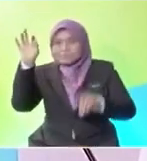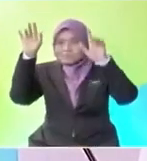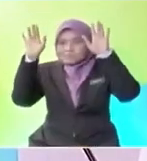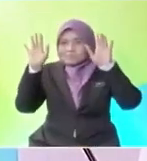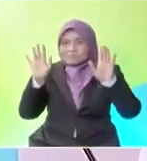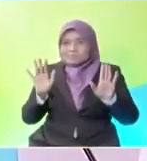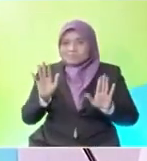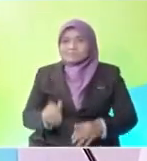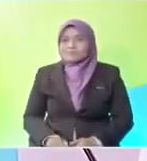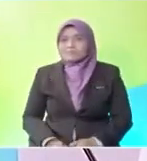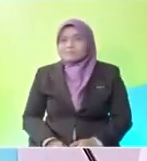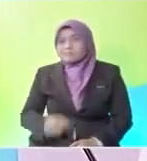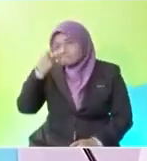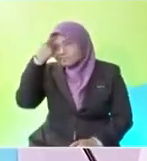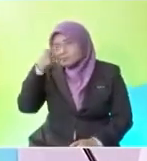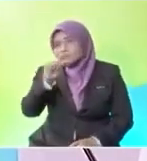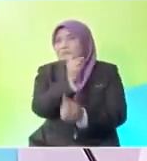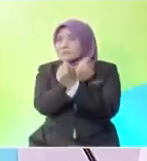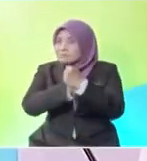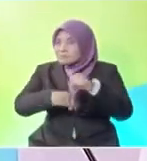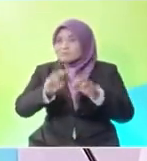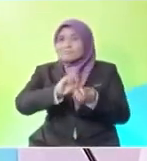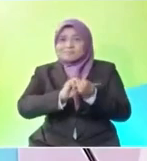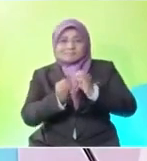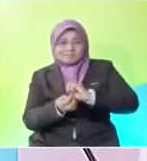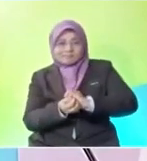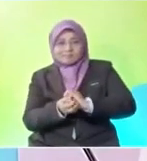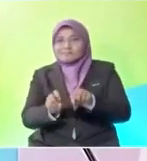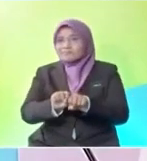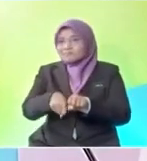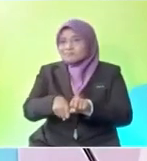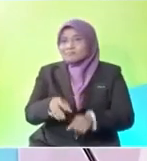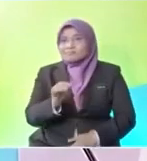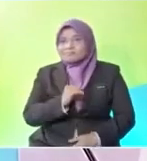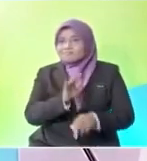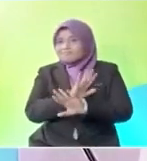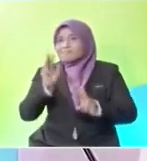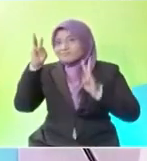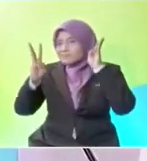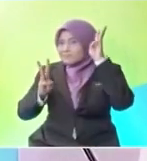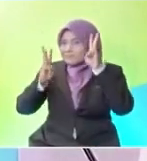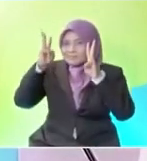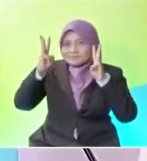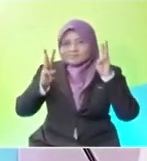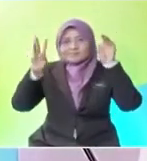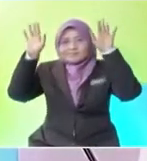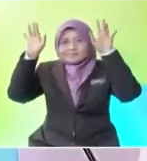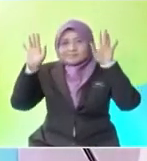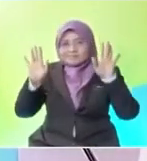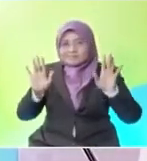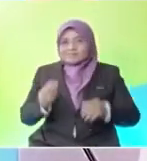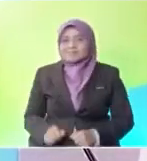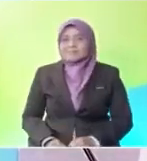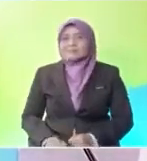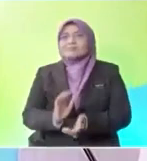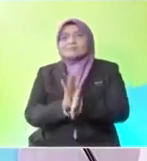menyelesaikan masalah ini supaya saya tidak punya risau hujan di luar ketika saya sedang belajar maka saya Cipto ampeyan